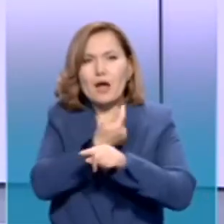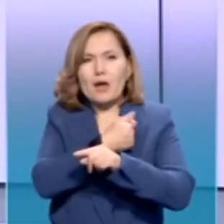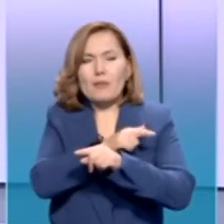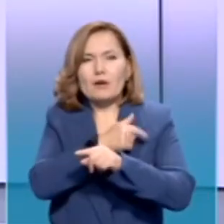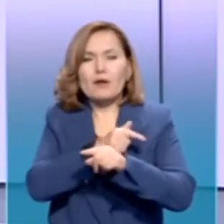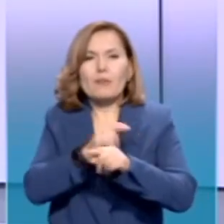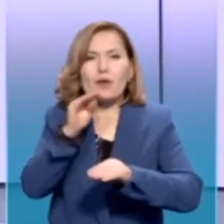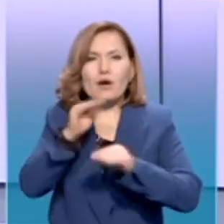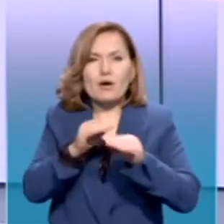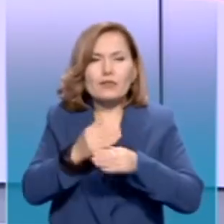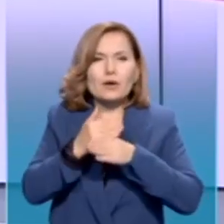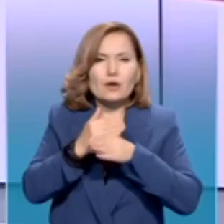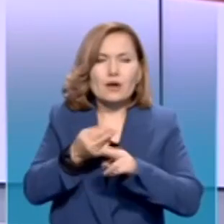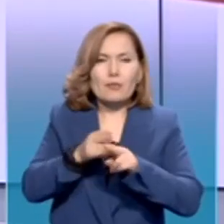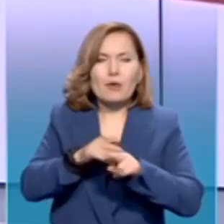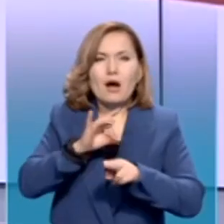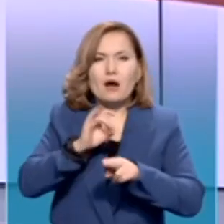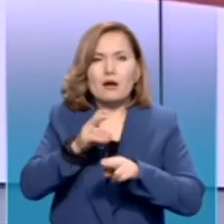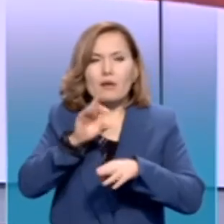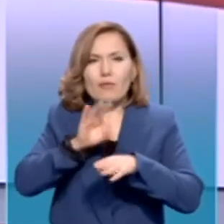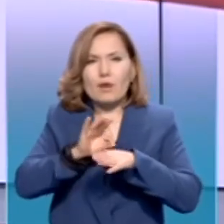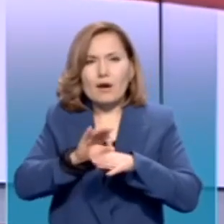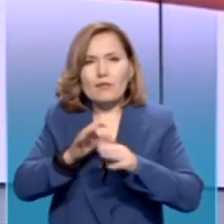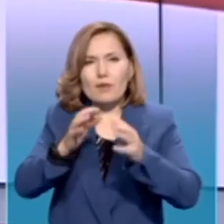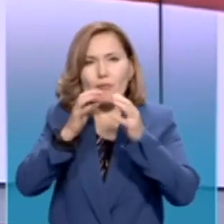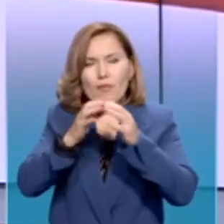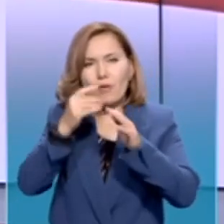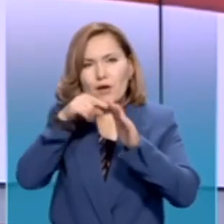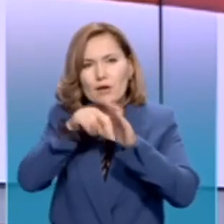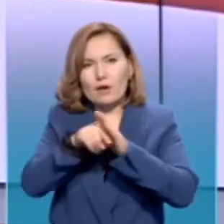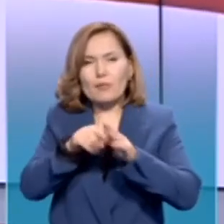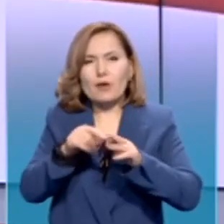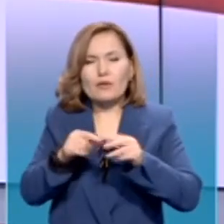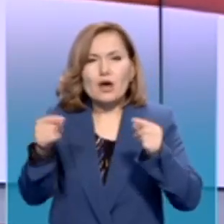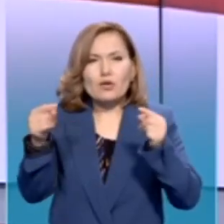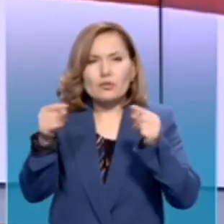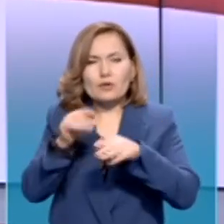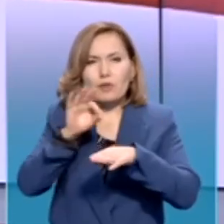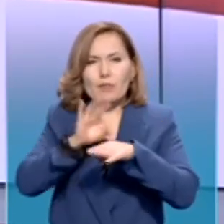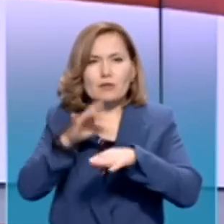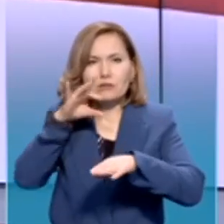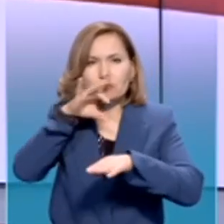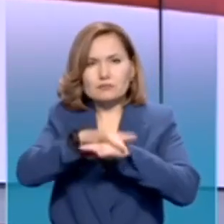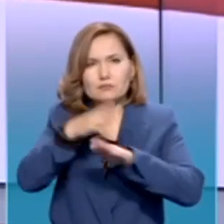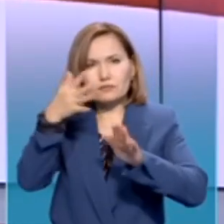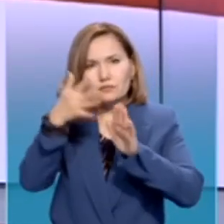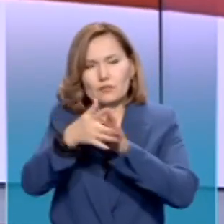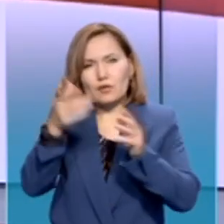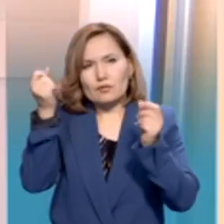құралдардың көмегімен енді онкологиялық және бас ми ауруларына дәл диагностика жасалады.